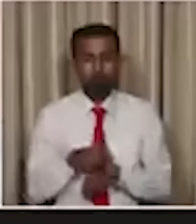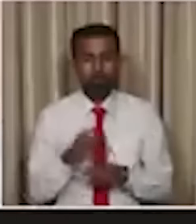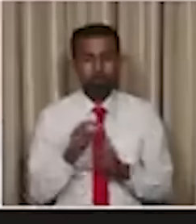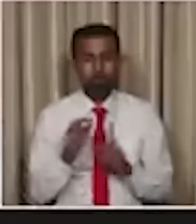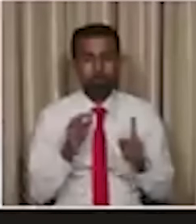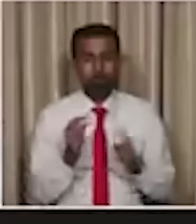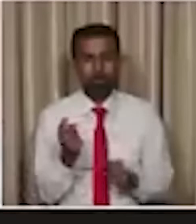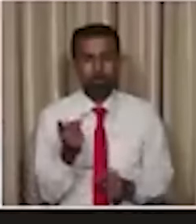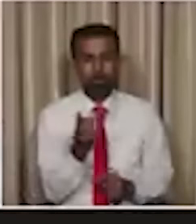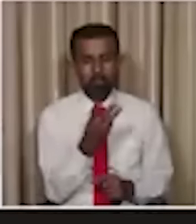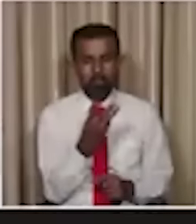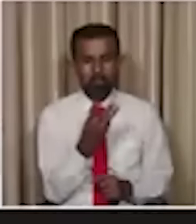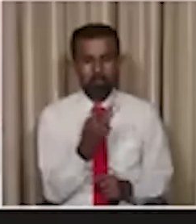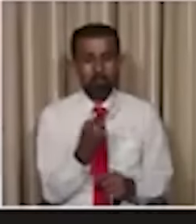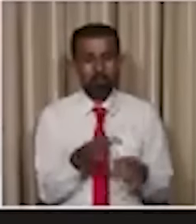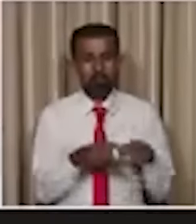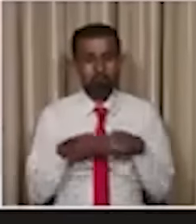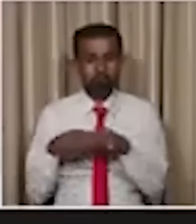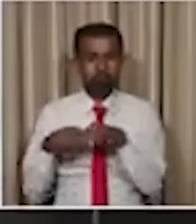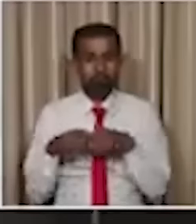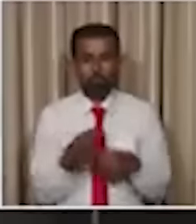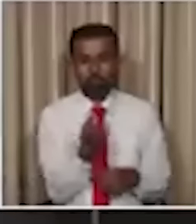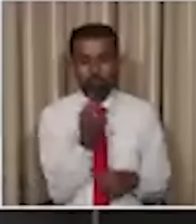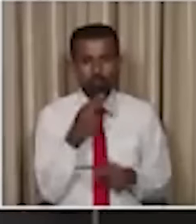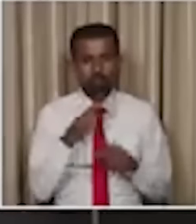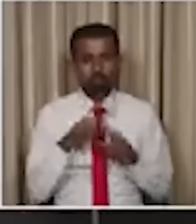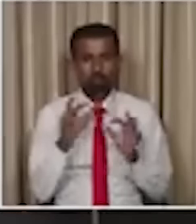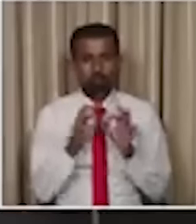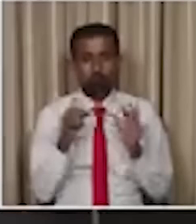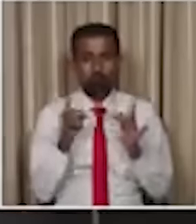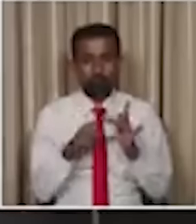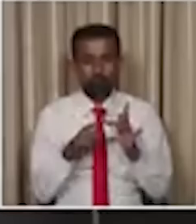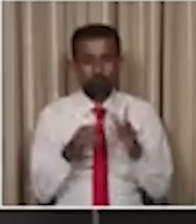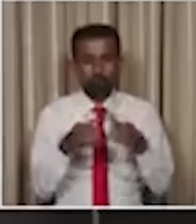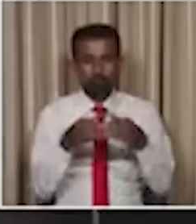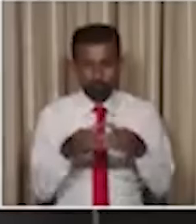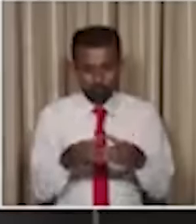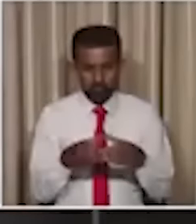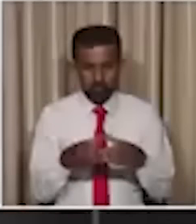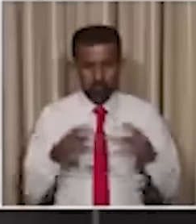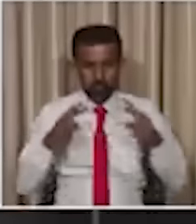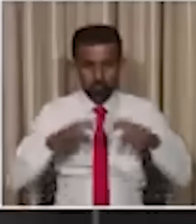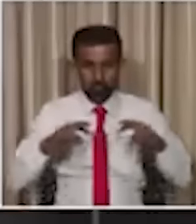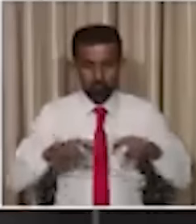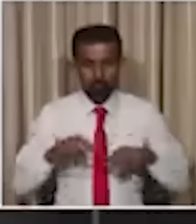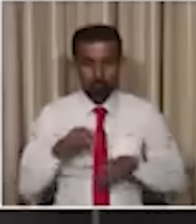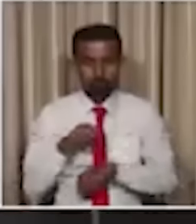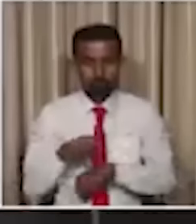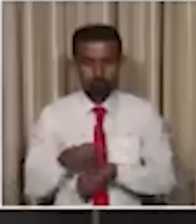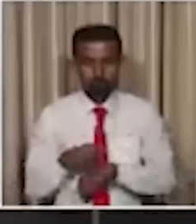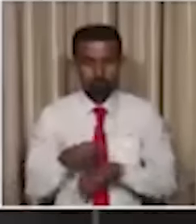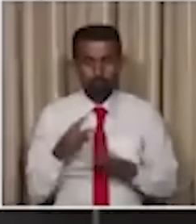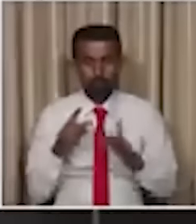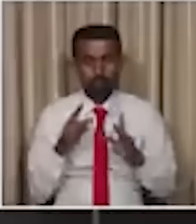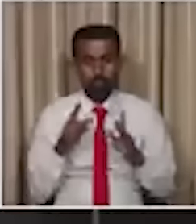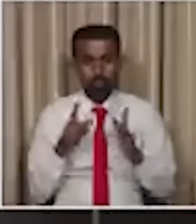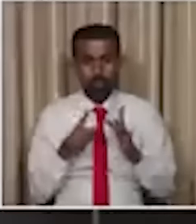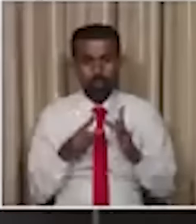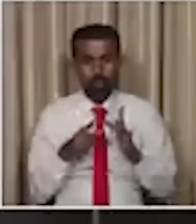කීප දෙනෙක්ම නැගුවා මේ ප්‍රශ්නය. ඒ තමයි අර FBI ආයතනය විමර්ශනය කරනකොට IP address